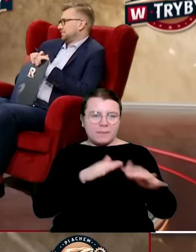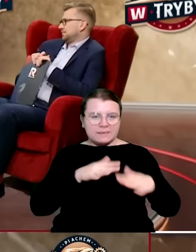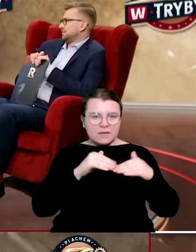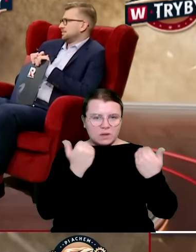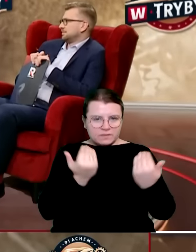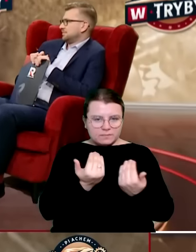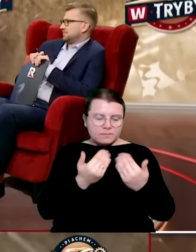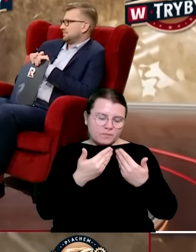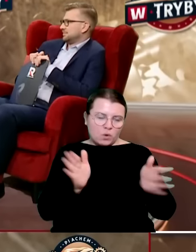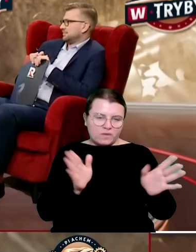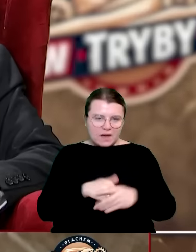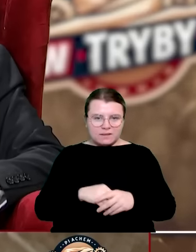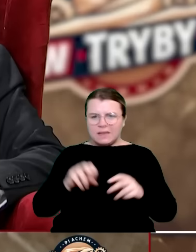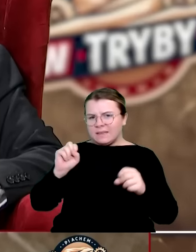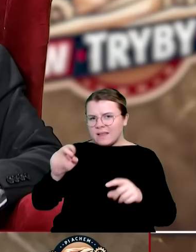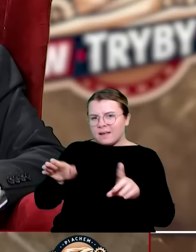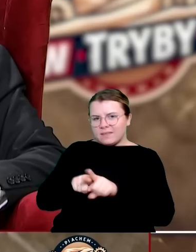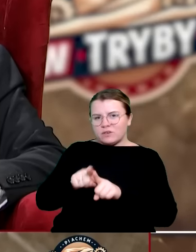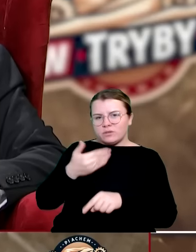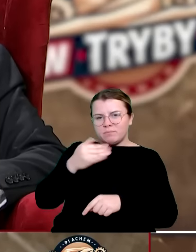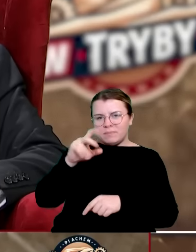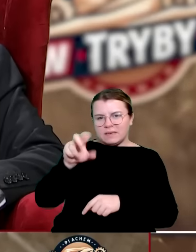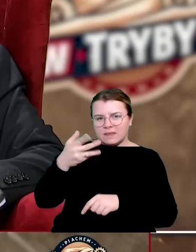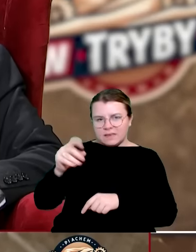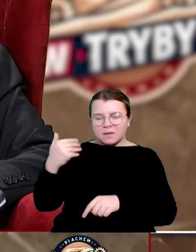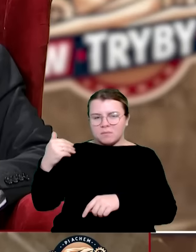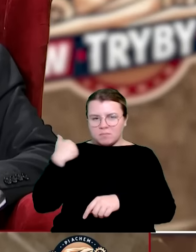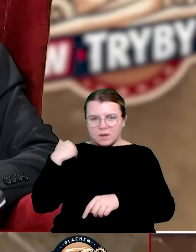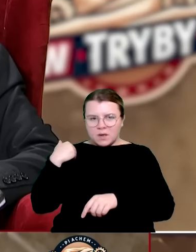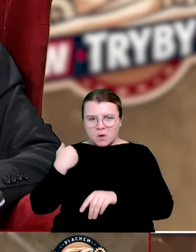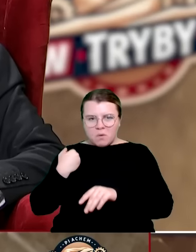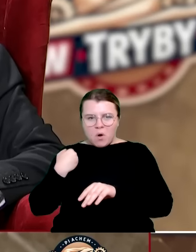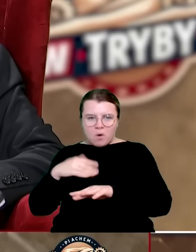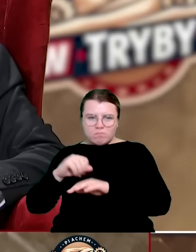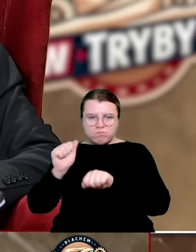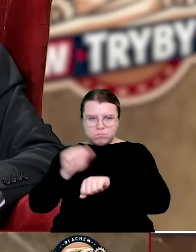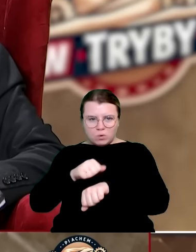tych takich klapkach no, prezydenta. No, wy się od tych klapek wiecie co.